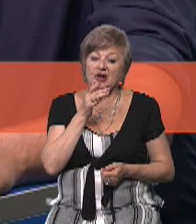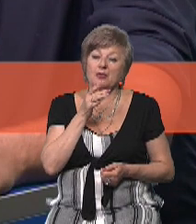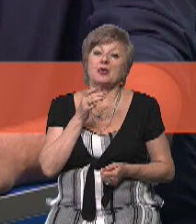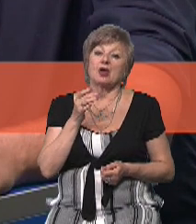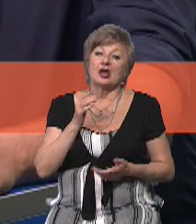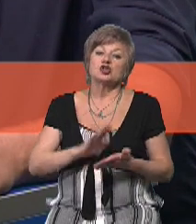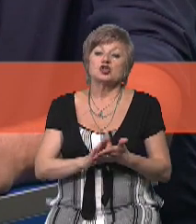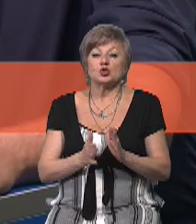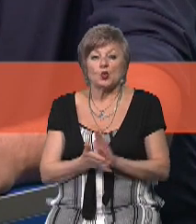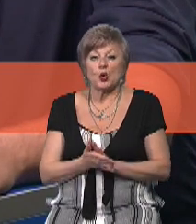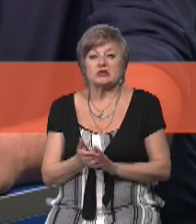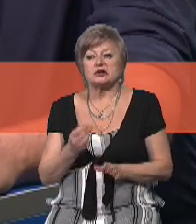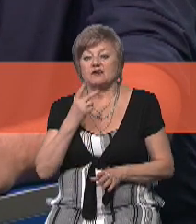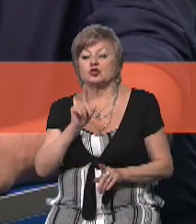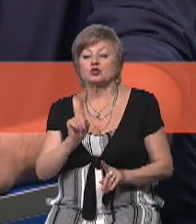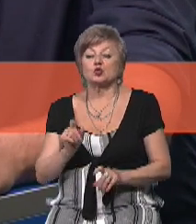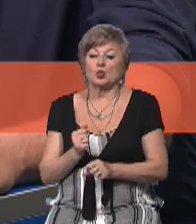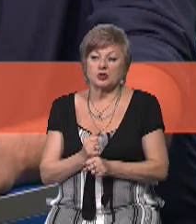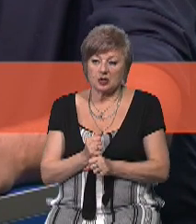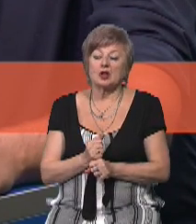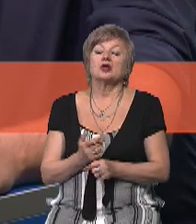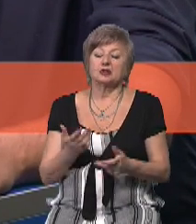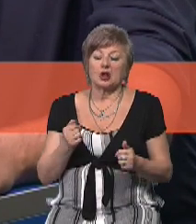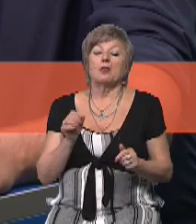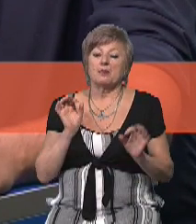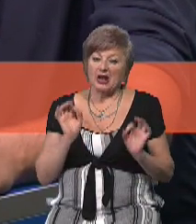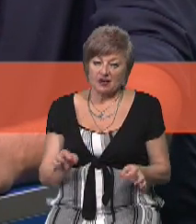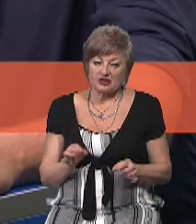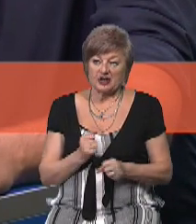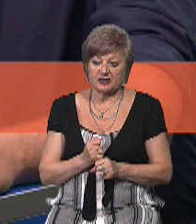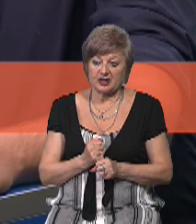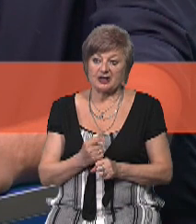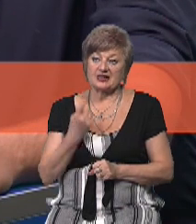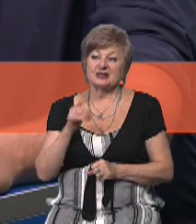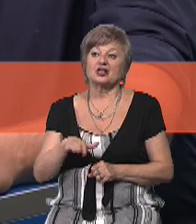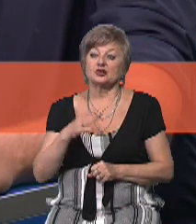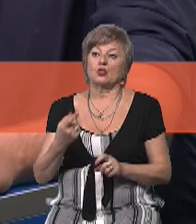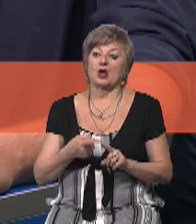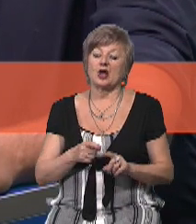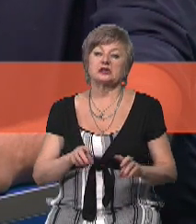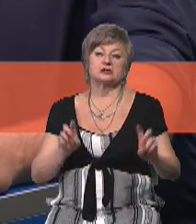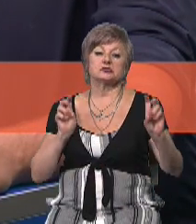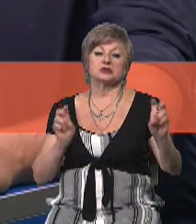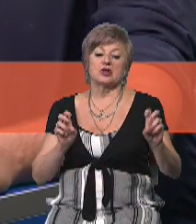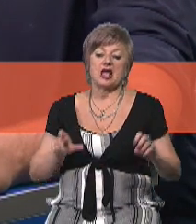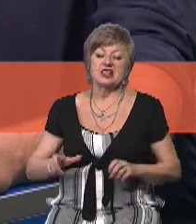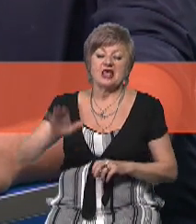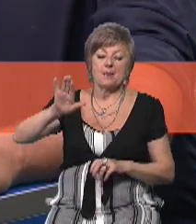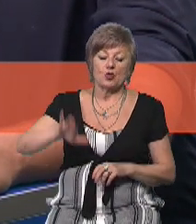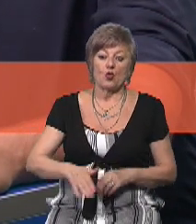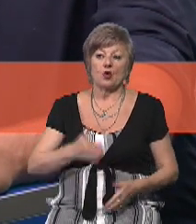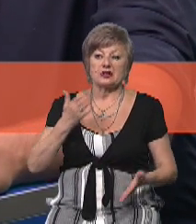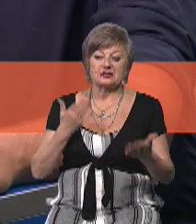бачення тих, хто це робив, він виправданий. Чому? З одного боку, це був символ. Дніпро-ГЕС, якби